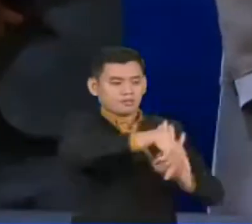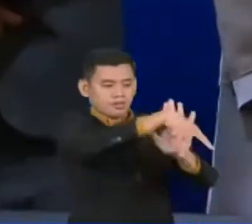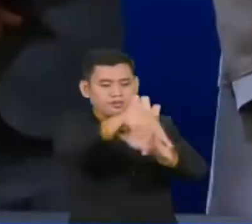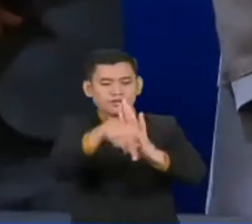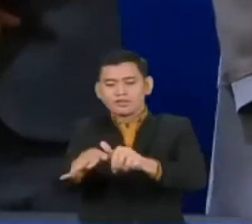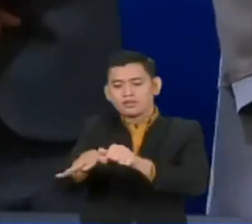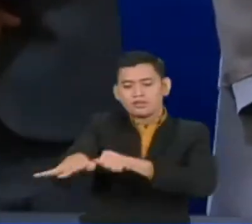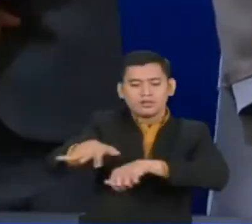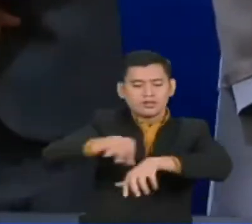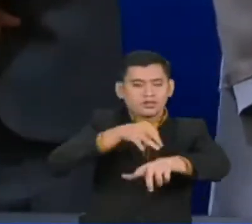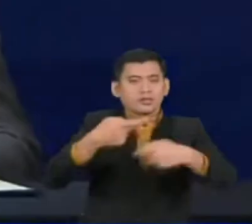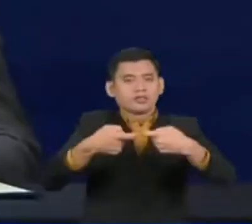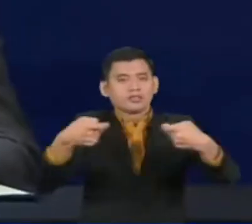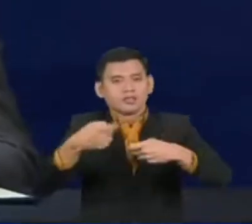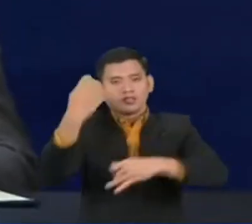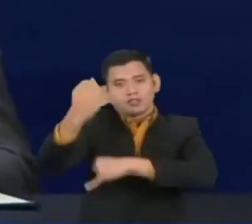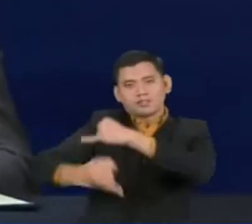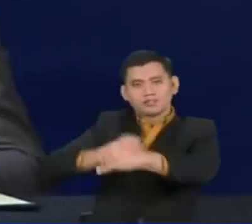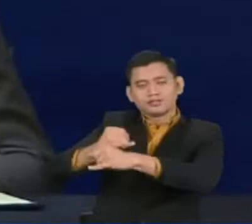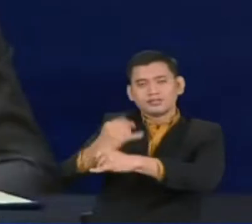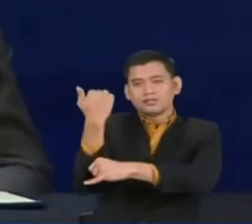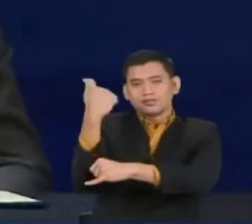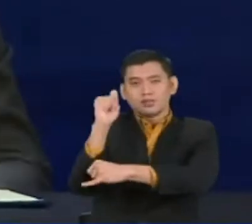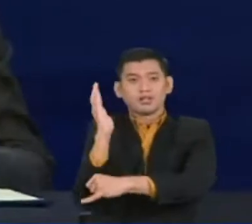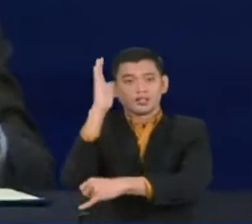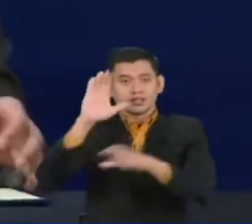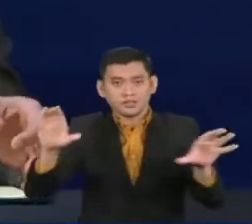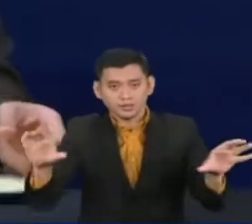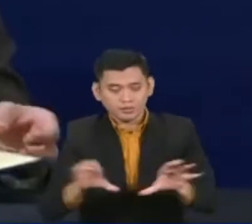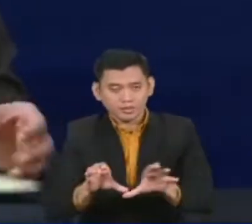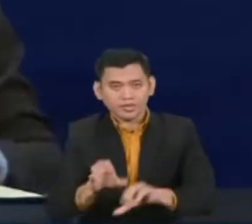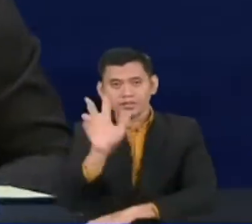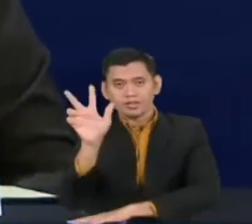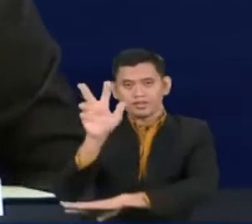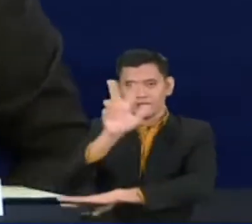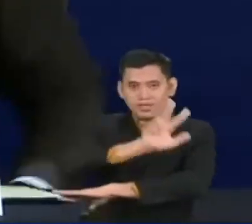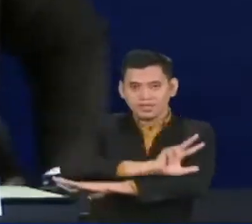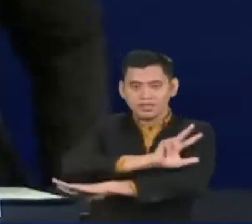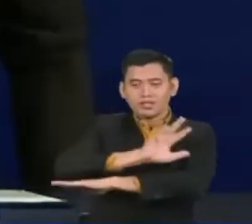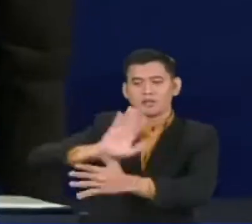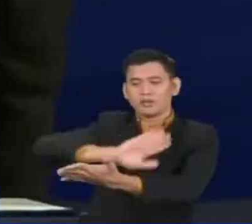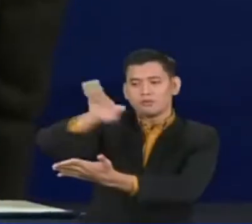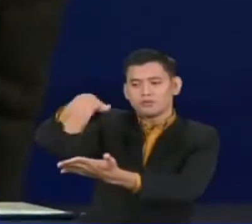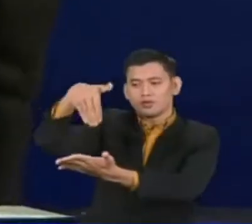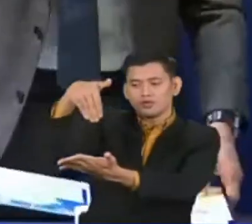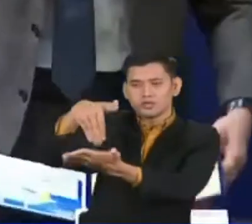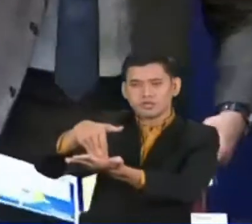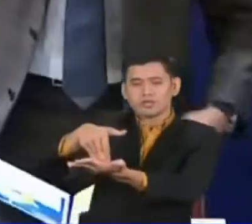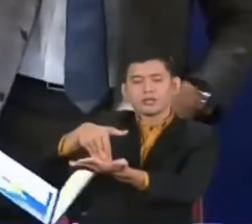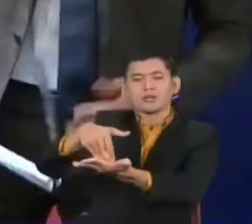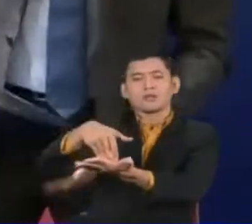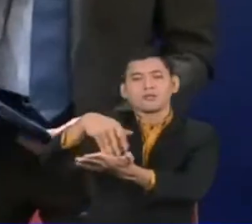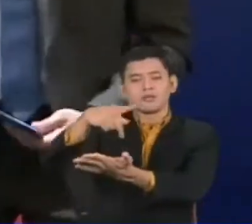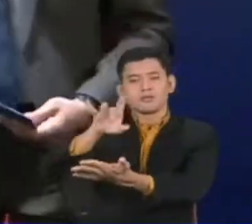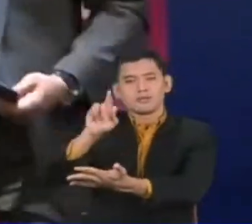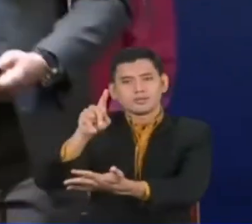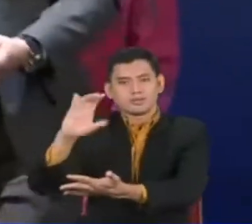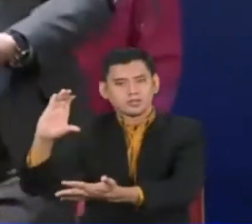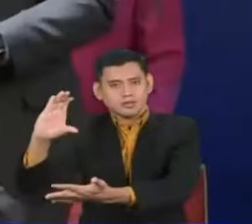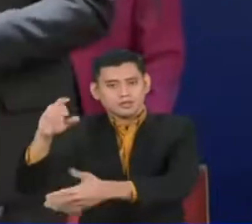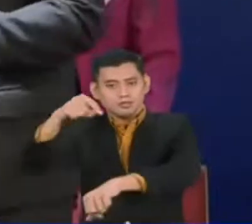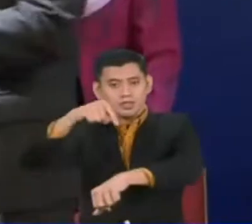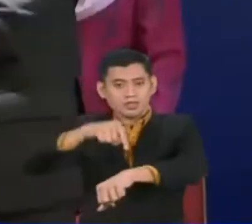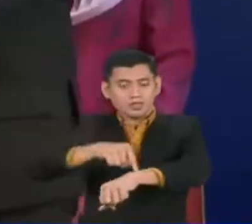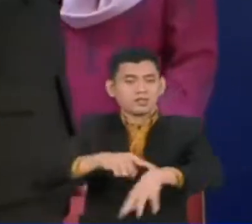getah antarabangsa ke-10 yang akan berlangsung selama 3 hari di Pusat Konvensyen Kuala Lumpur pada 6